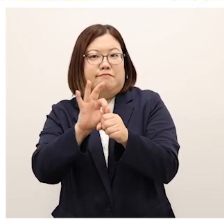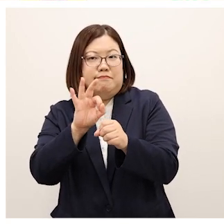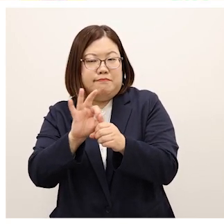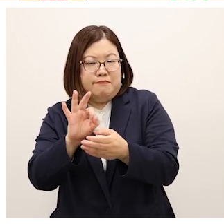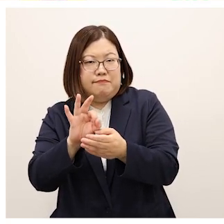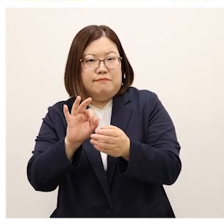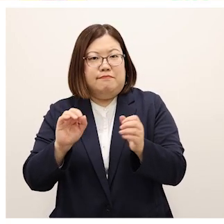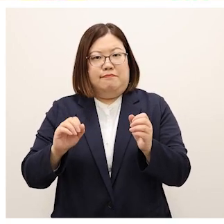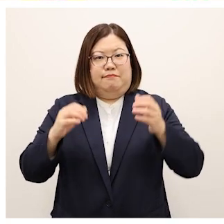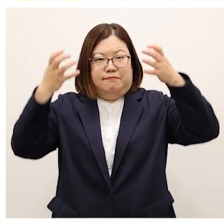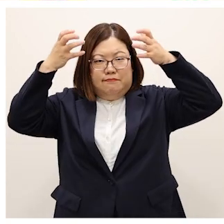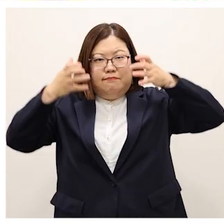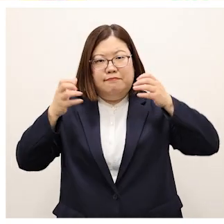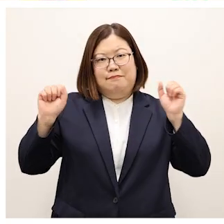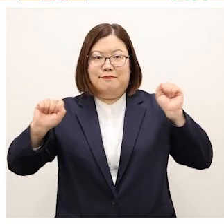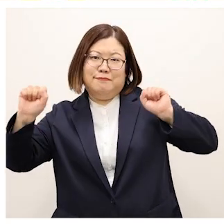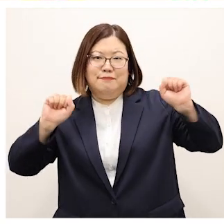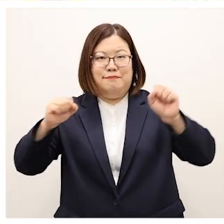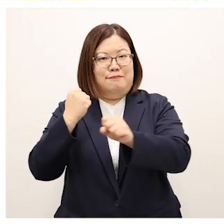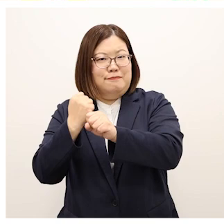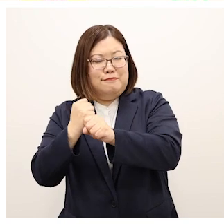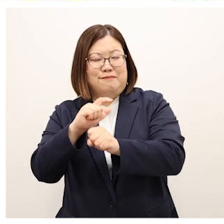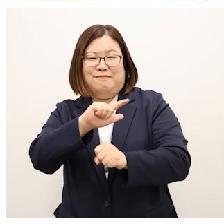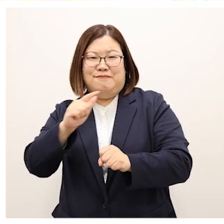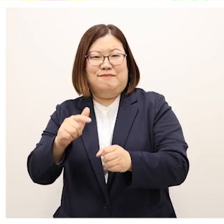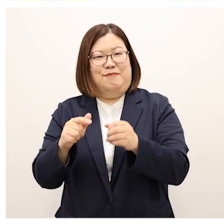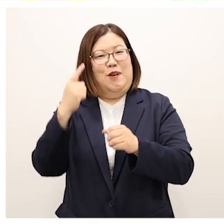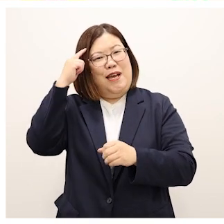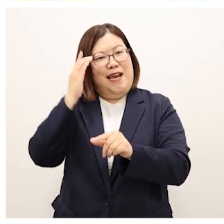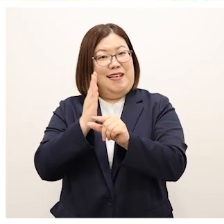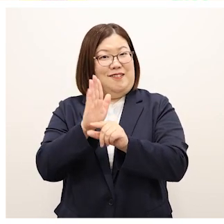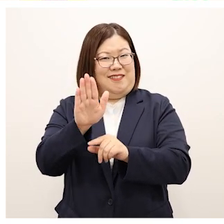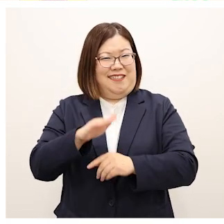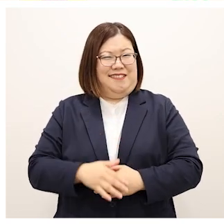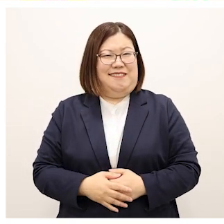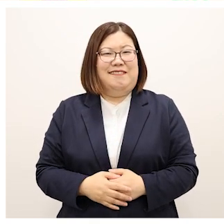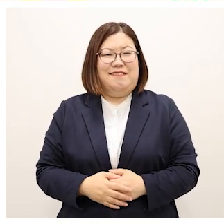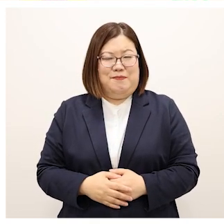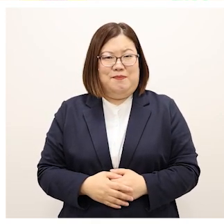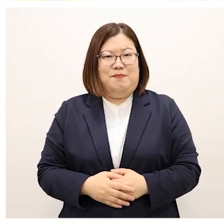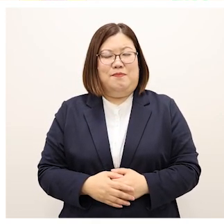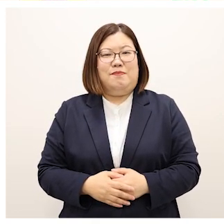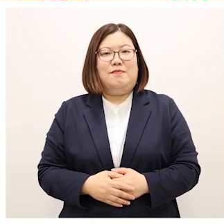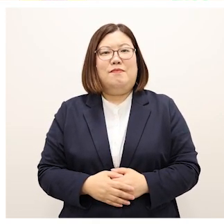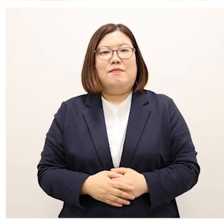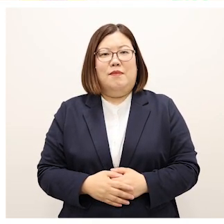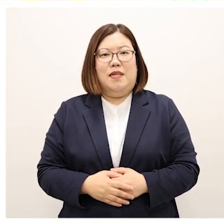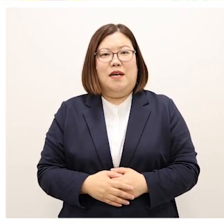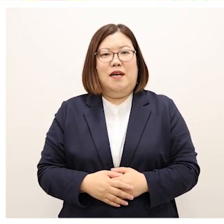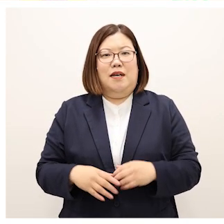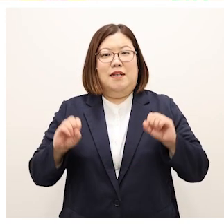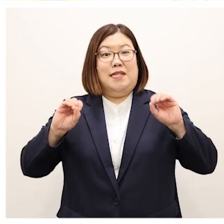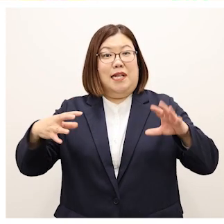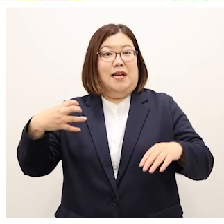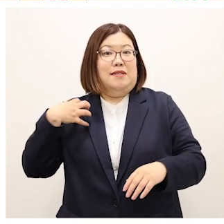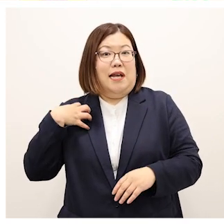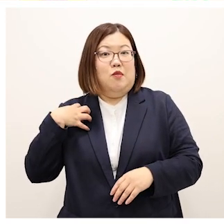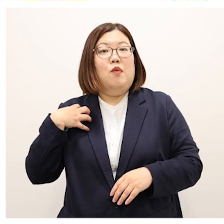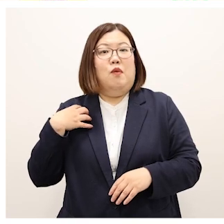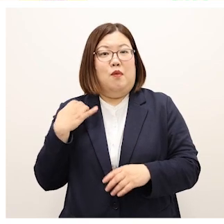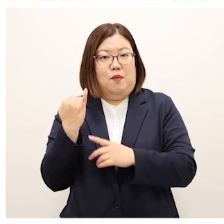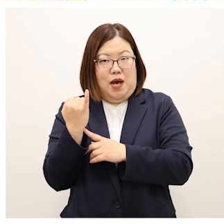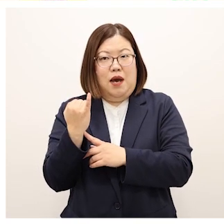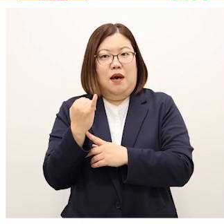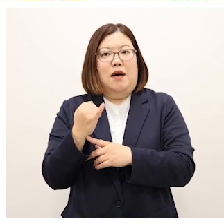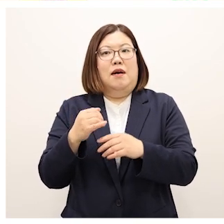活用し、キャラクターは着ぐるみの作成なども考えております。また土浦花火大使は市内